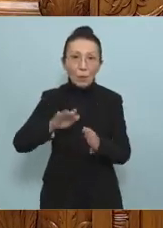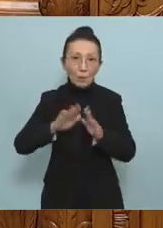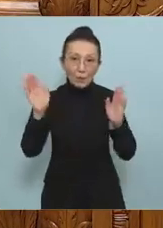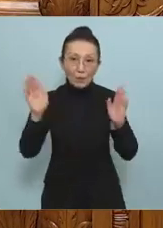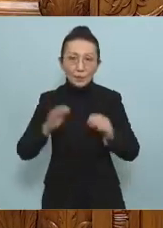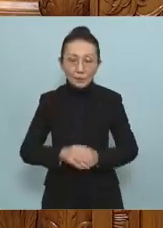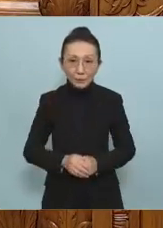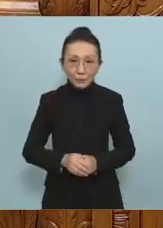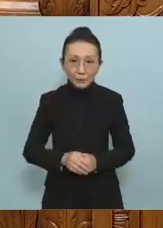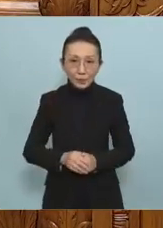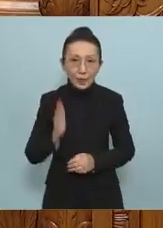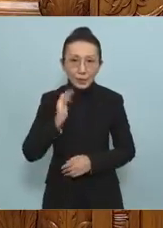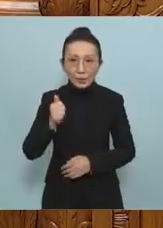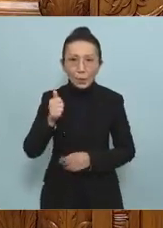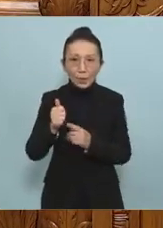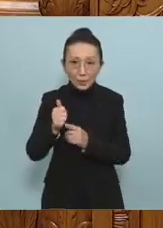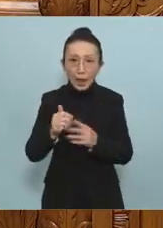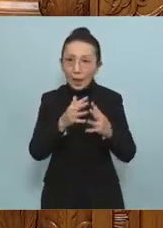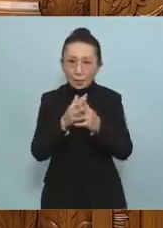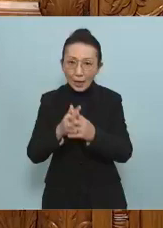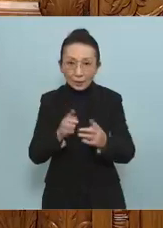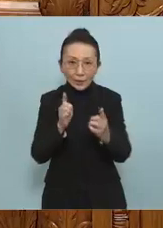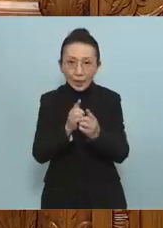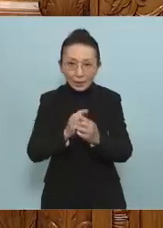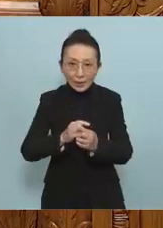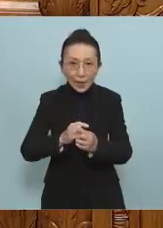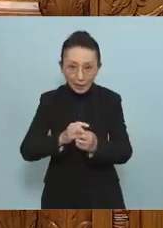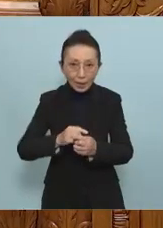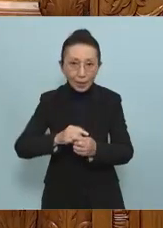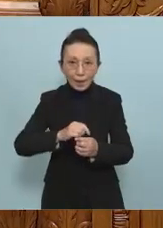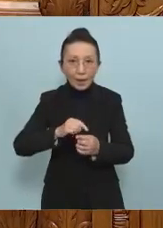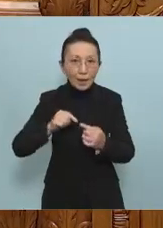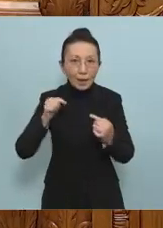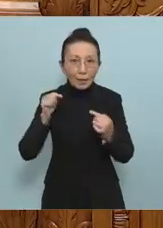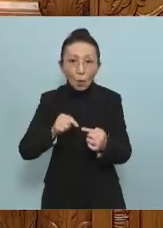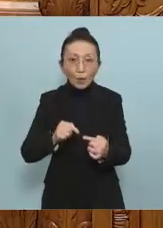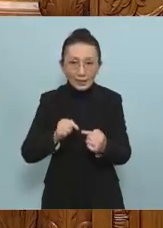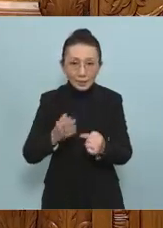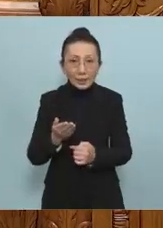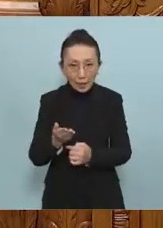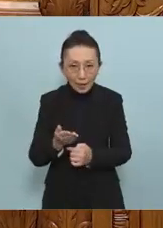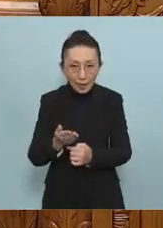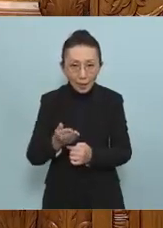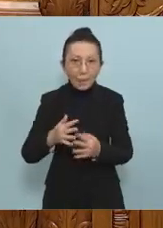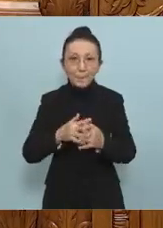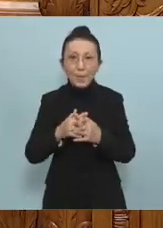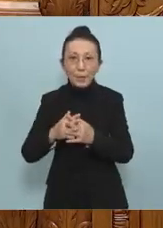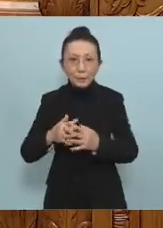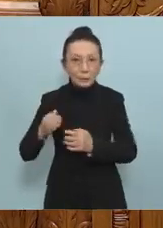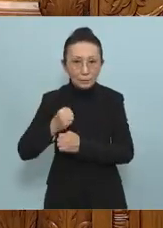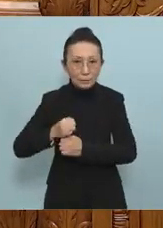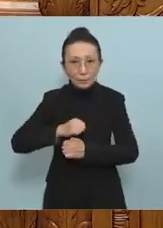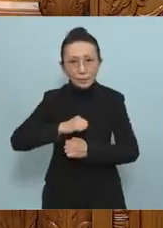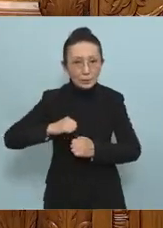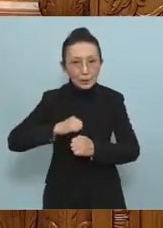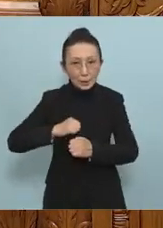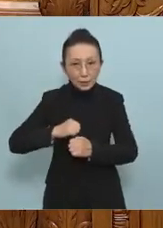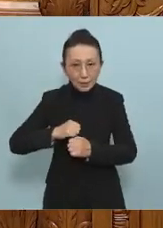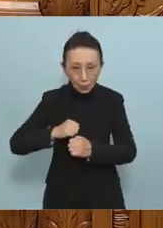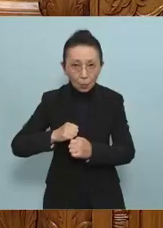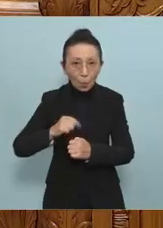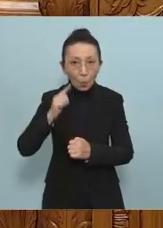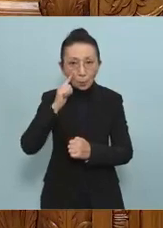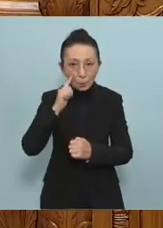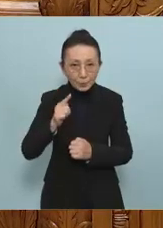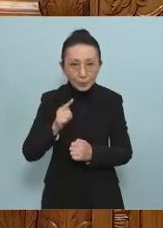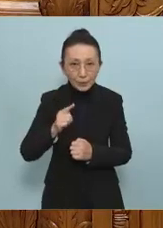軍に抗議しましたか。いつまで米軍の勝手放題を放置するのですか。 F-16 はこれまでも事